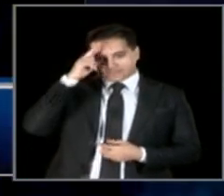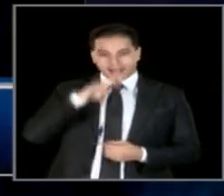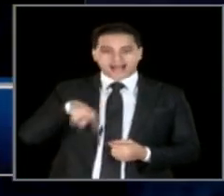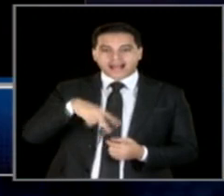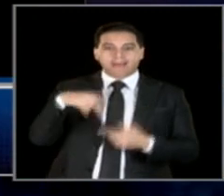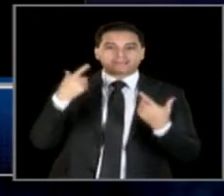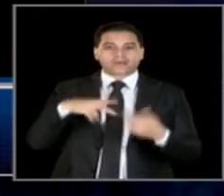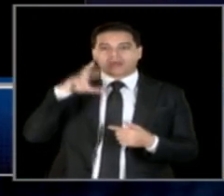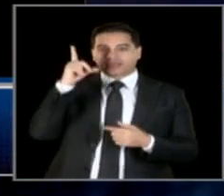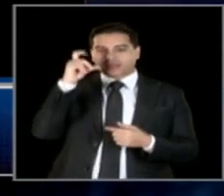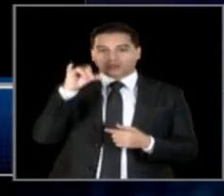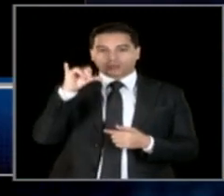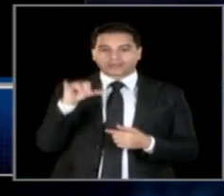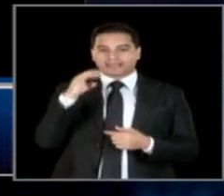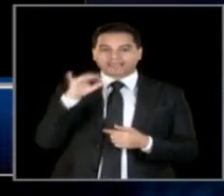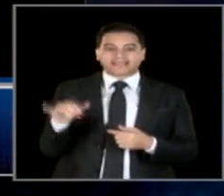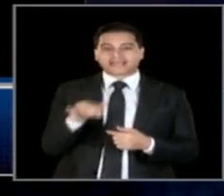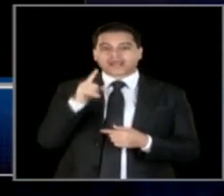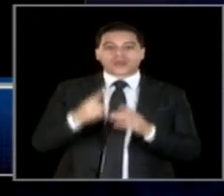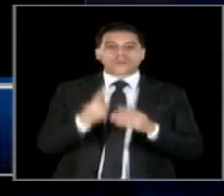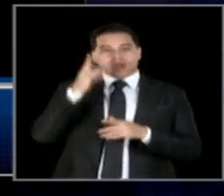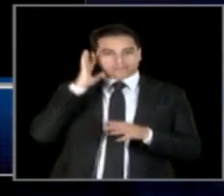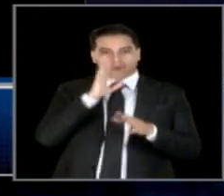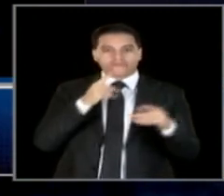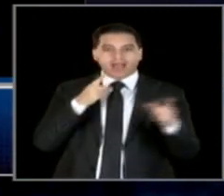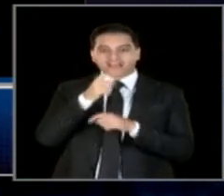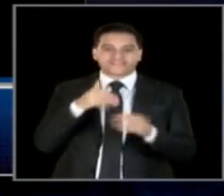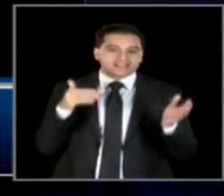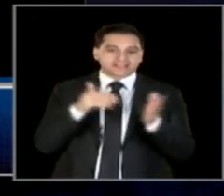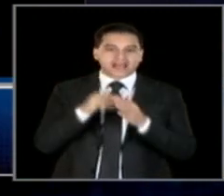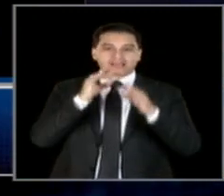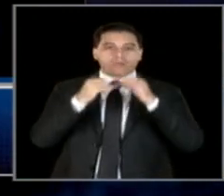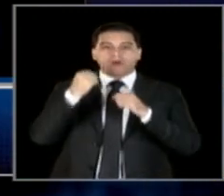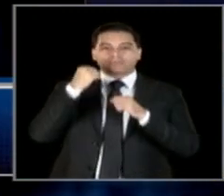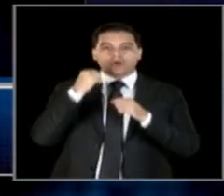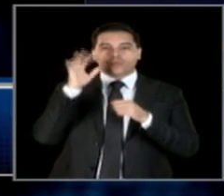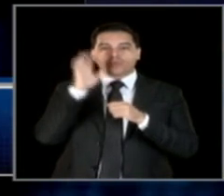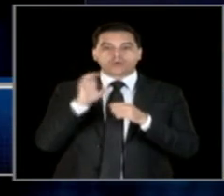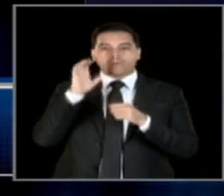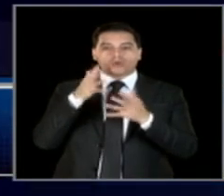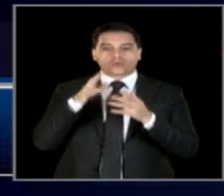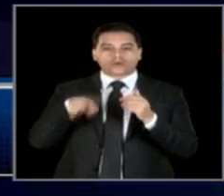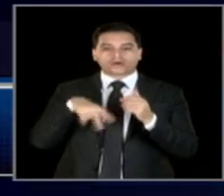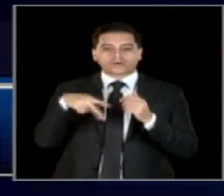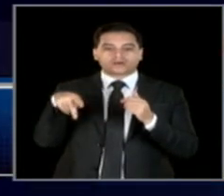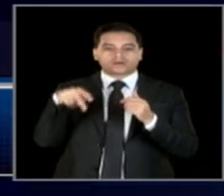من هو اللاعب النرويجي الوحيد الذي سجل هدفا في نهائي دوري ابطال اوروبا لكره